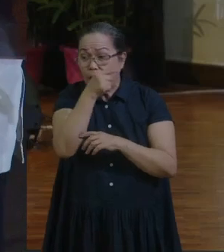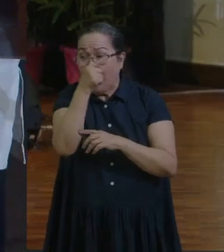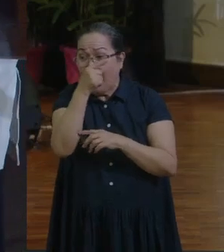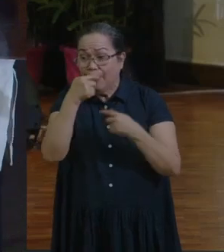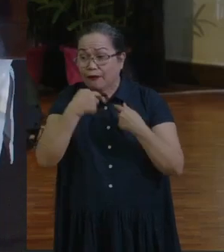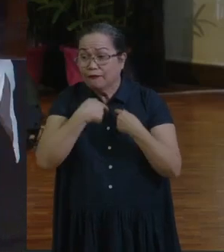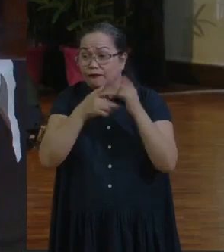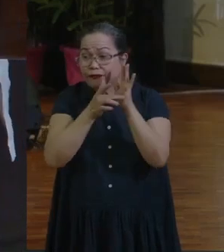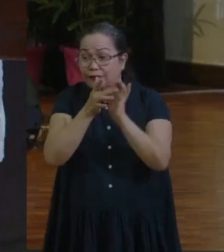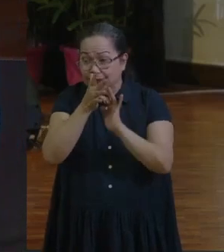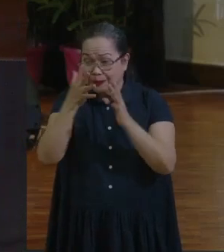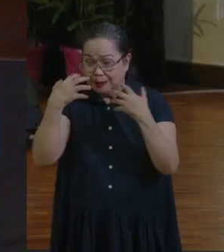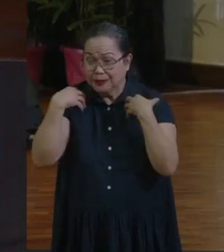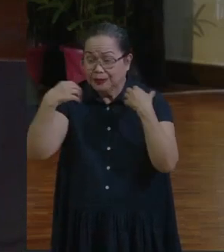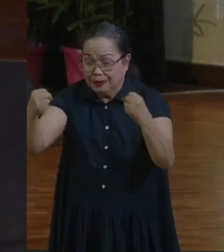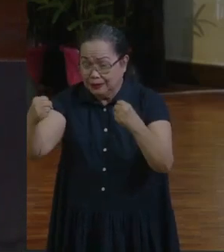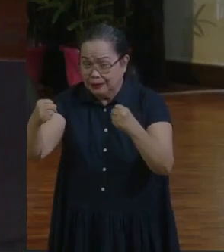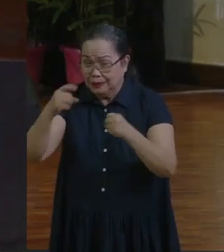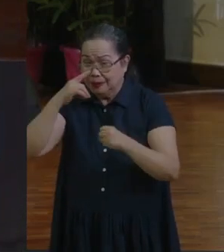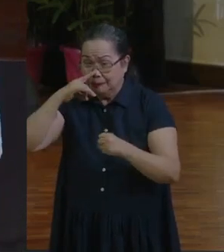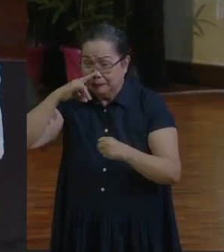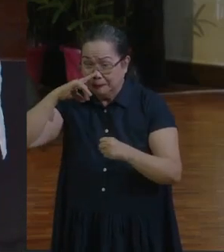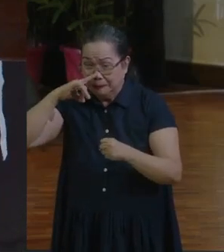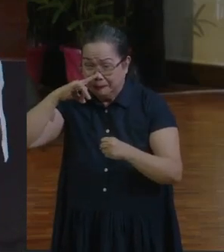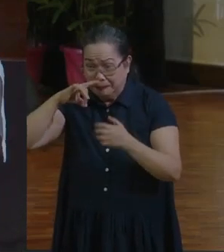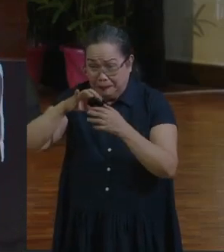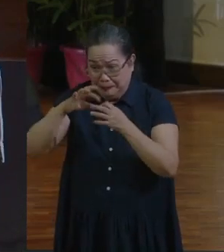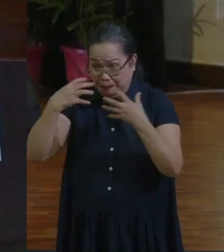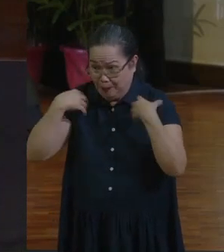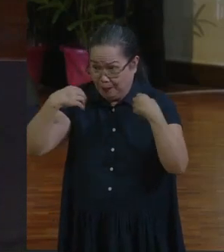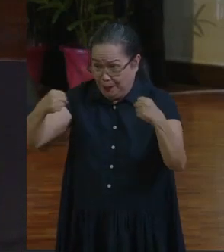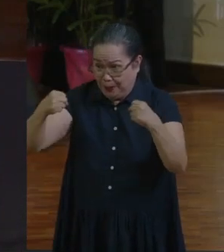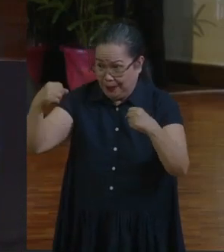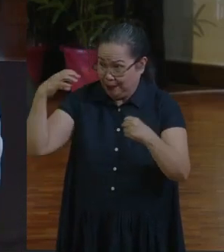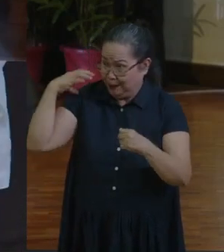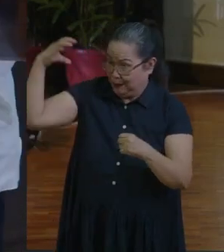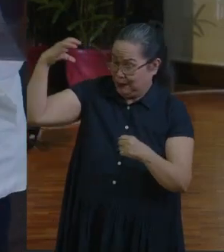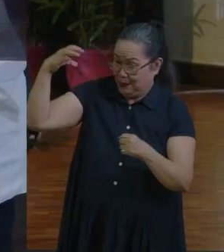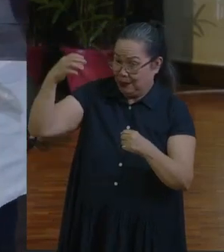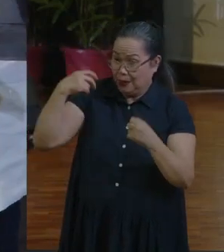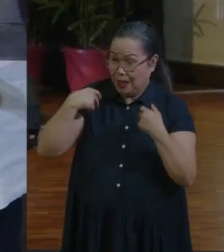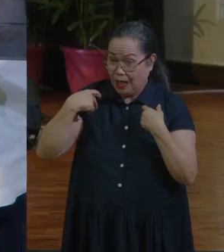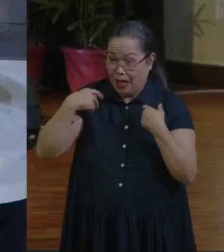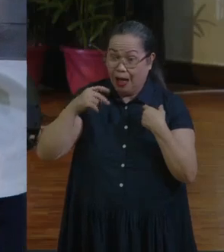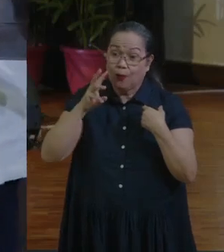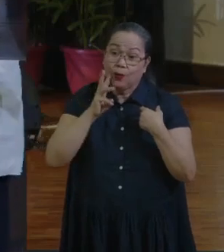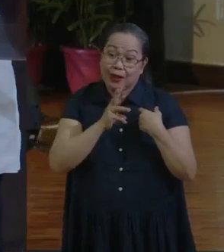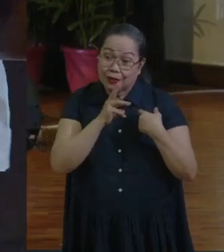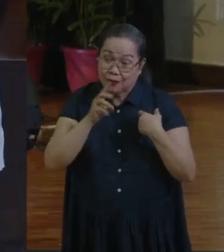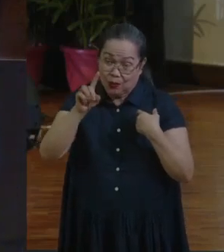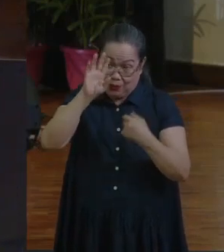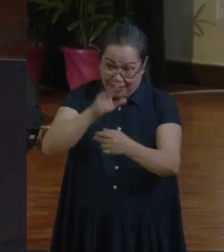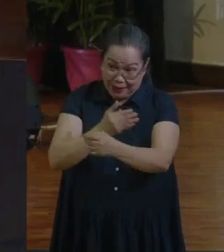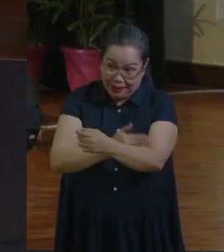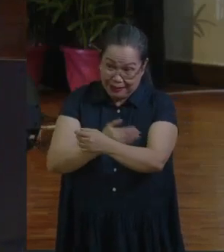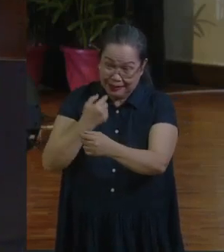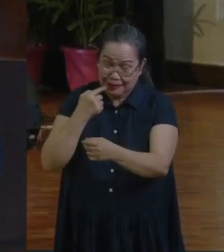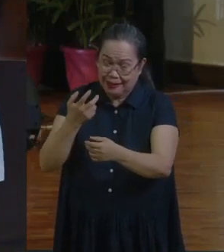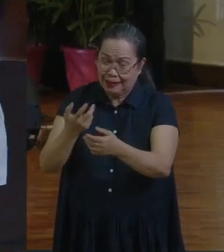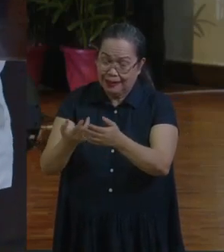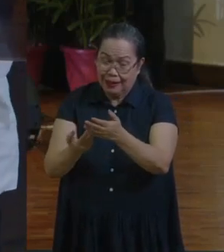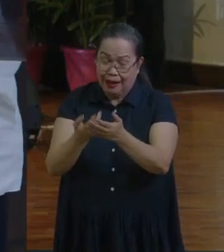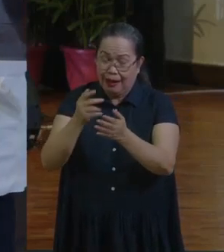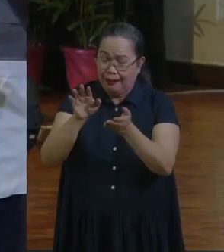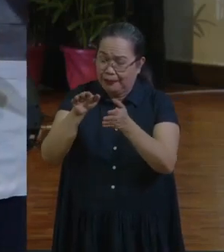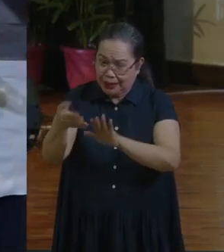yung pagpapagaling ng isang alipin ng centurion, yung pagbubuhay ng isang nag-iisang anak ng isang